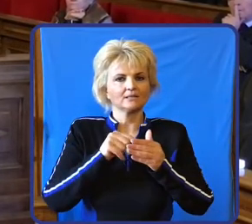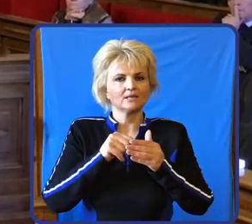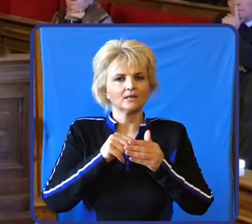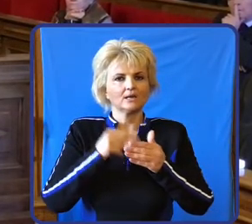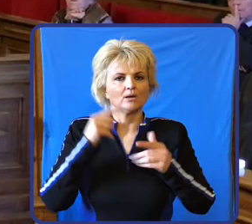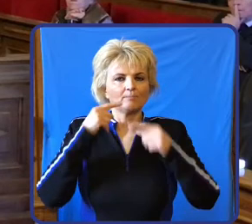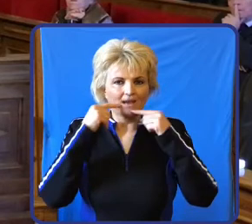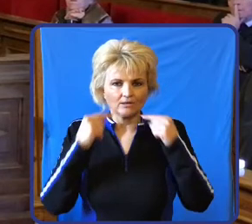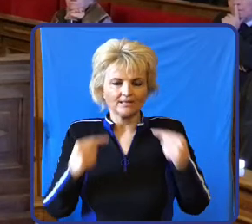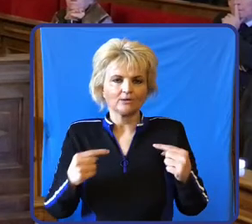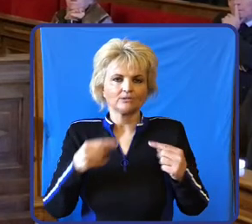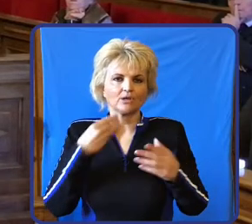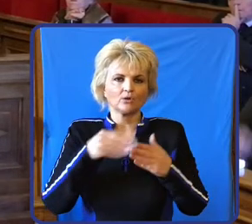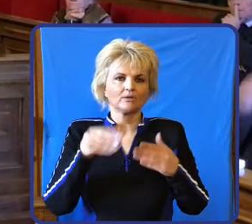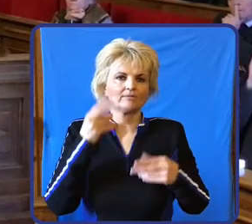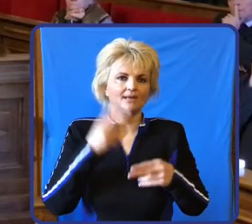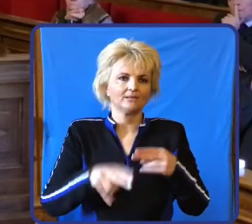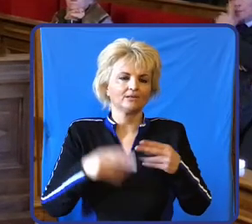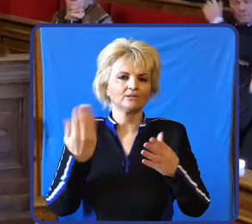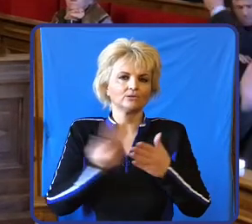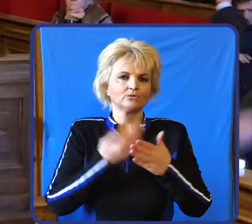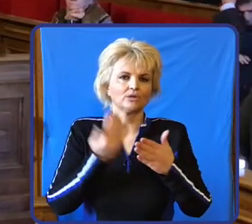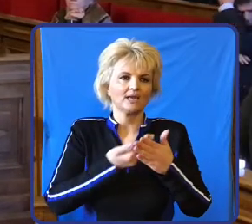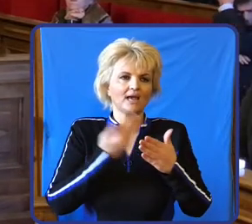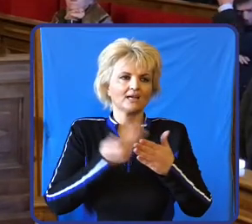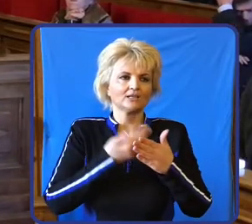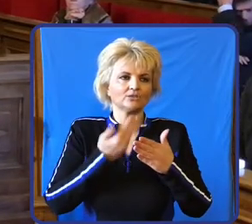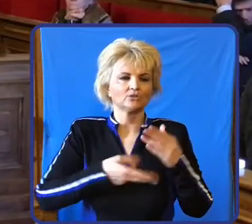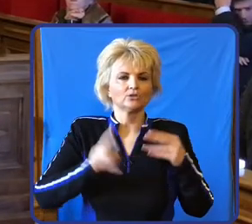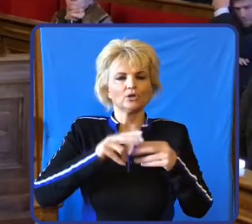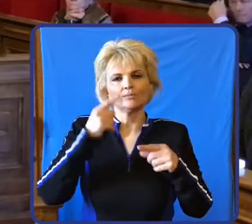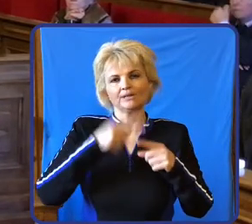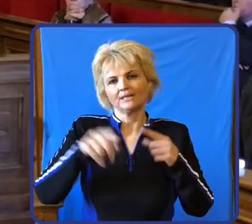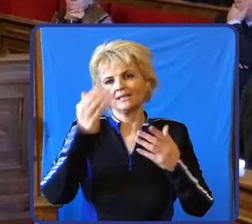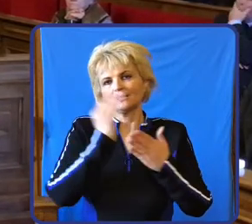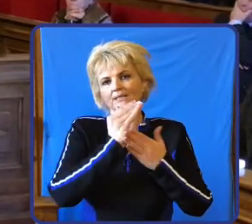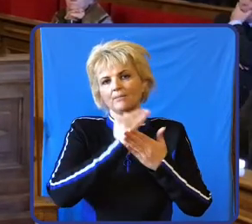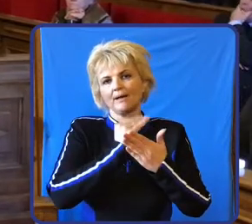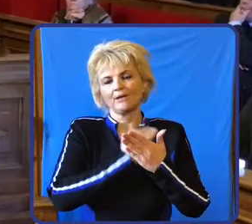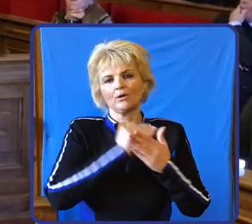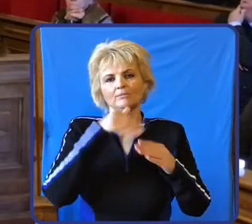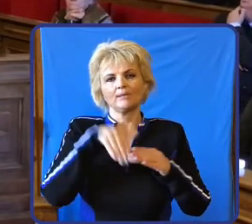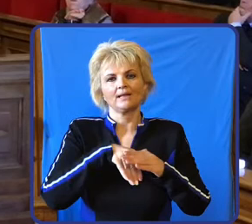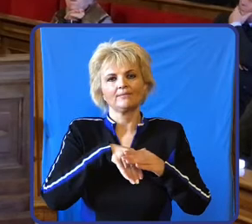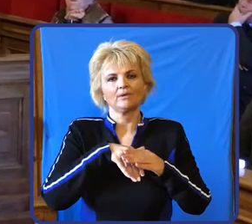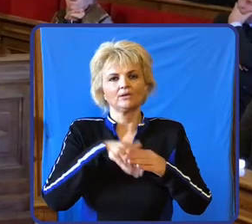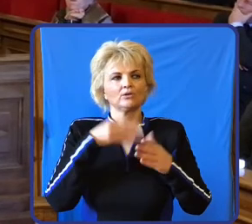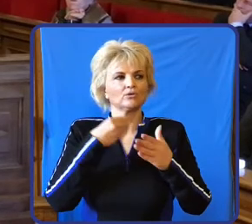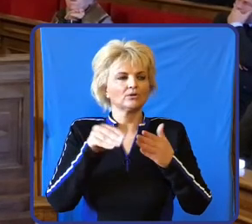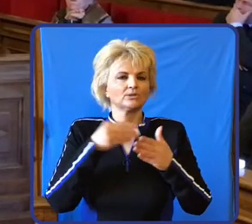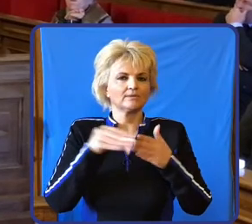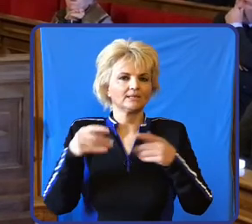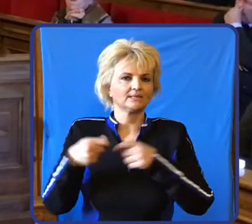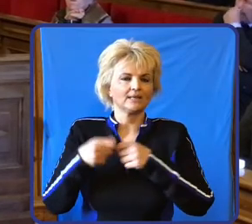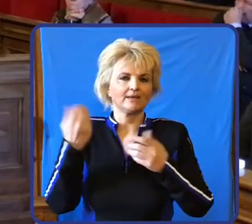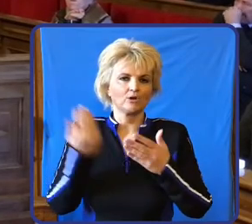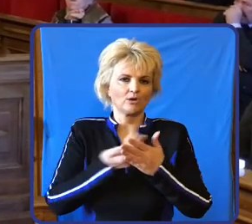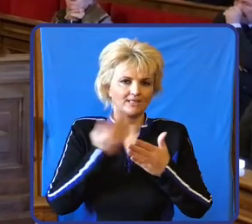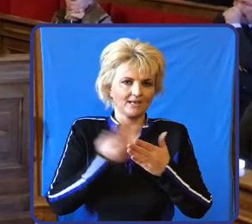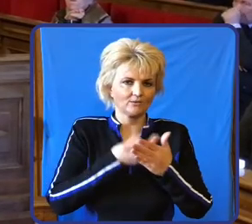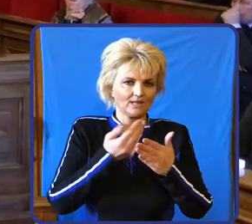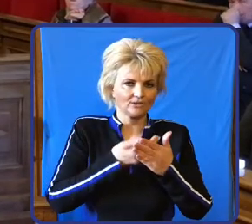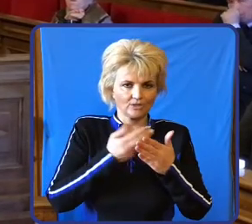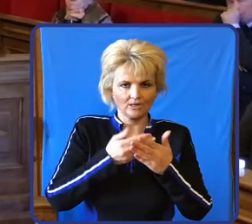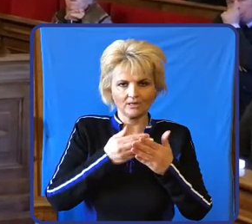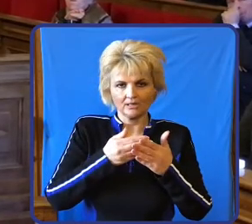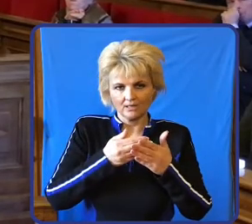a költségvetés végrehajtásához szükséges főbb részletszabályokat, illetve tartalmazza a költségvetési szerve gazdálkodásának kereteit,